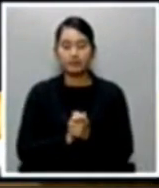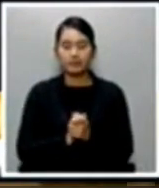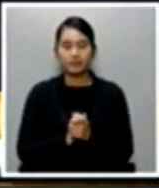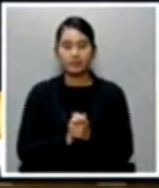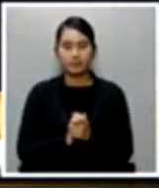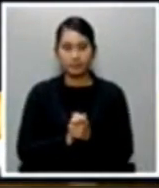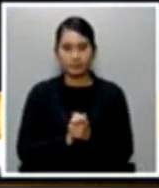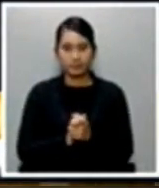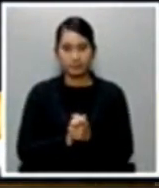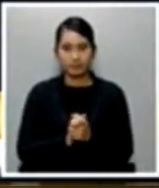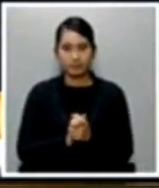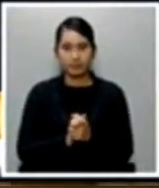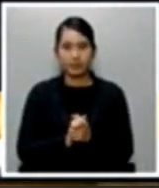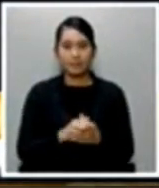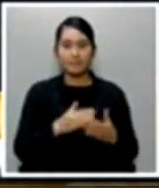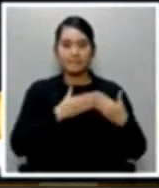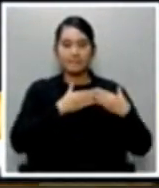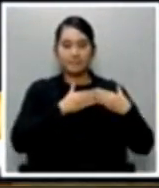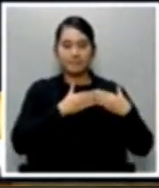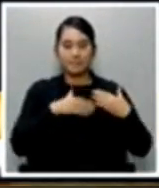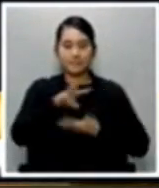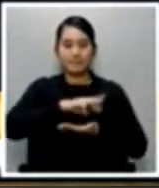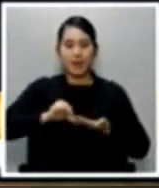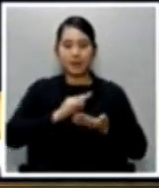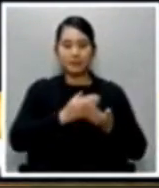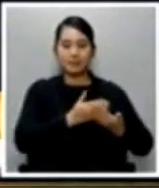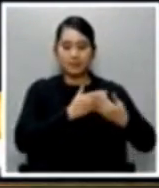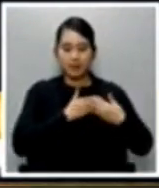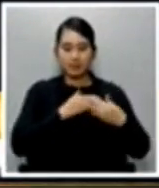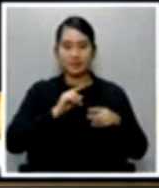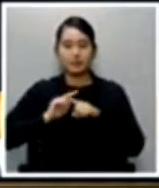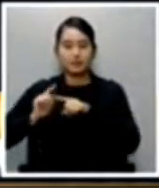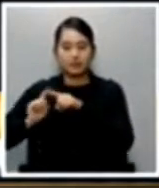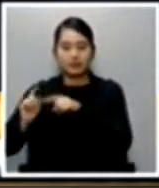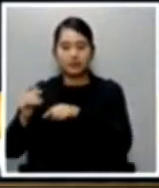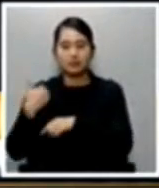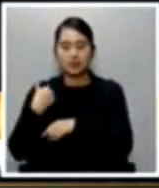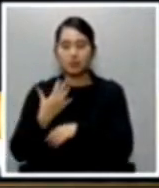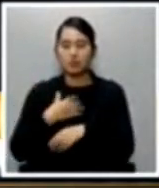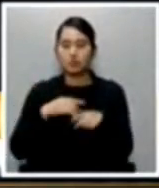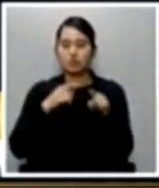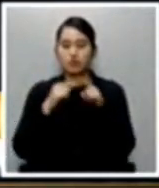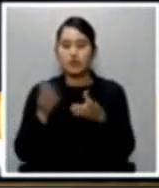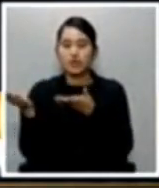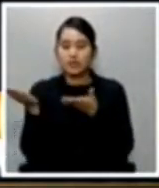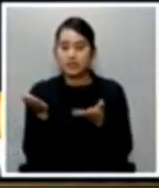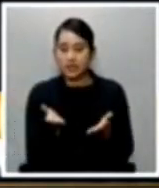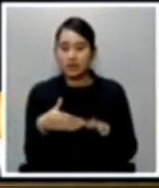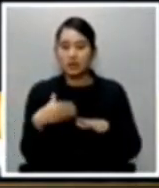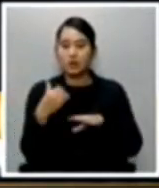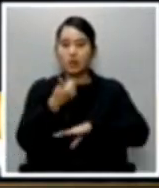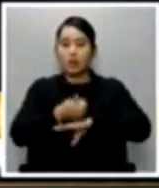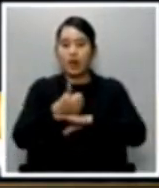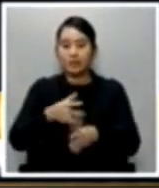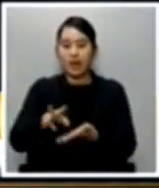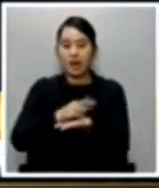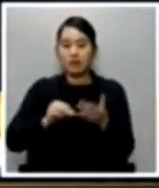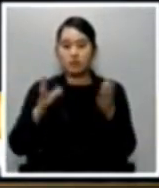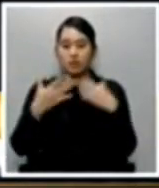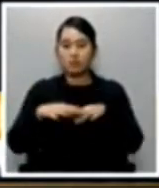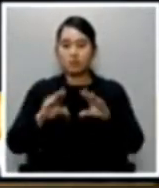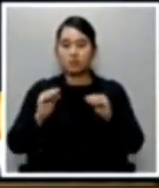ครับตัวภาระต่างๆที่มหาลัยนั้นมีผมมีโอกาสได้หารือไม่ใช่แค่เชิญประชุมอธิการบดีเท่านั้นแต่เ